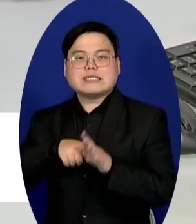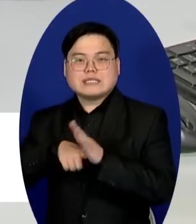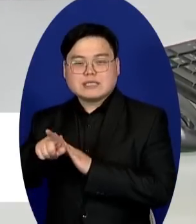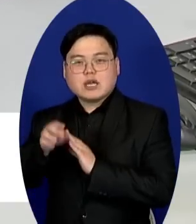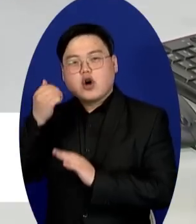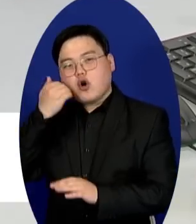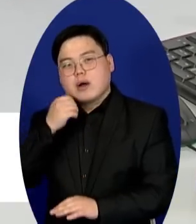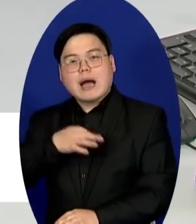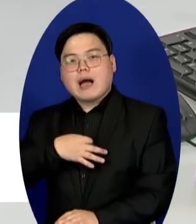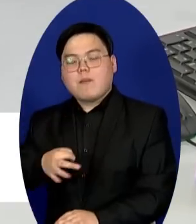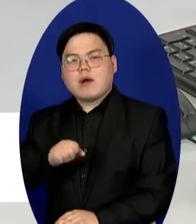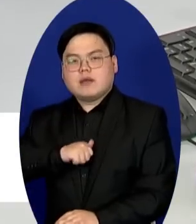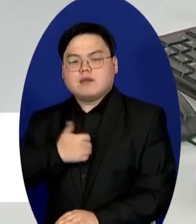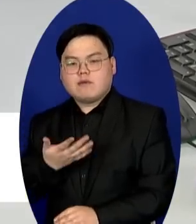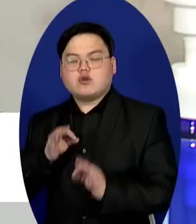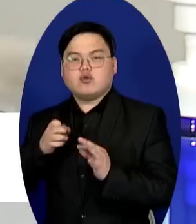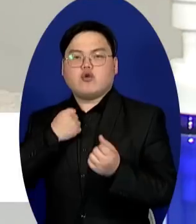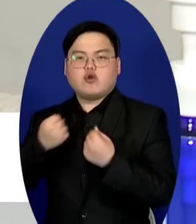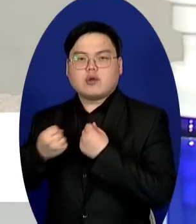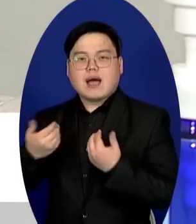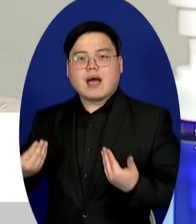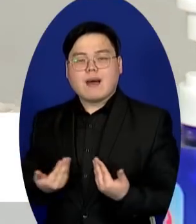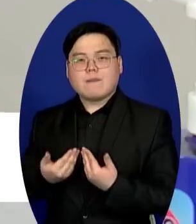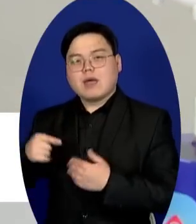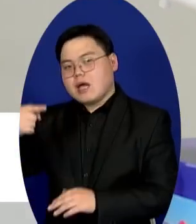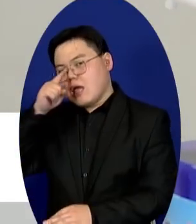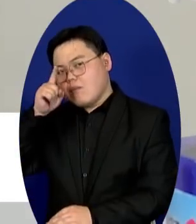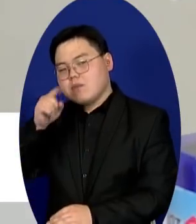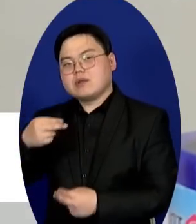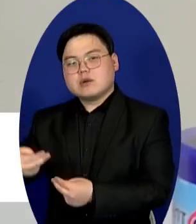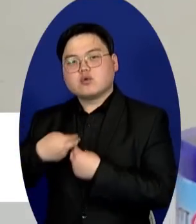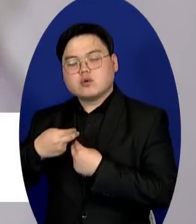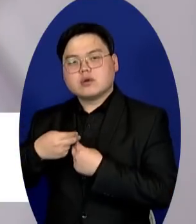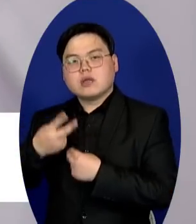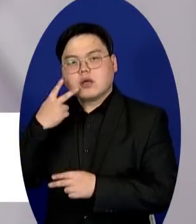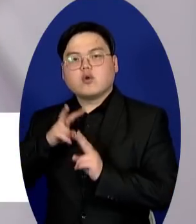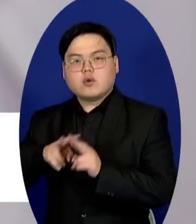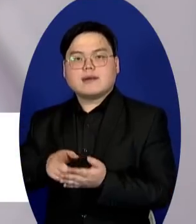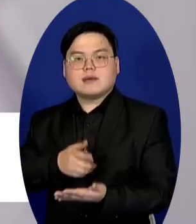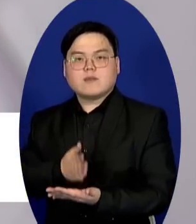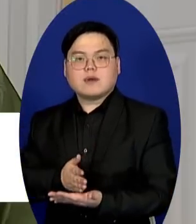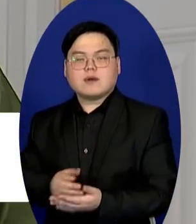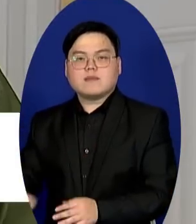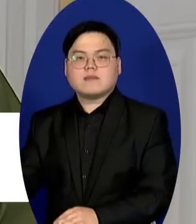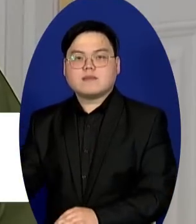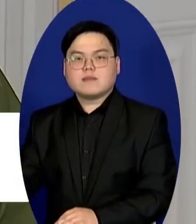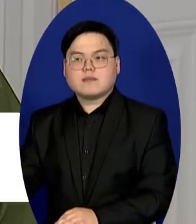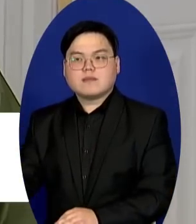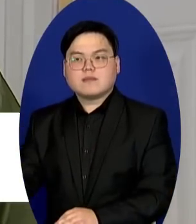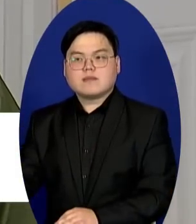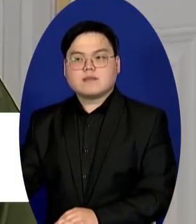гэлтгүй итгэвчтэй зөв амьдралын хэм маягтай байж эмчилгээ дасглаа тогтмол хийхийг зөвлөж байлаа. Нэг